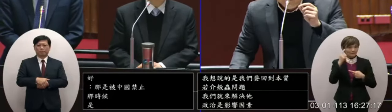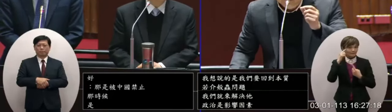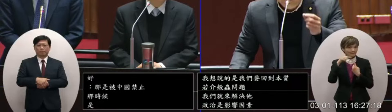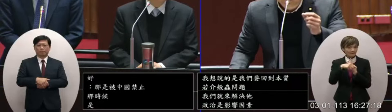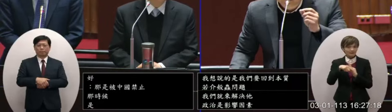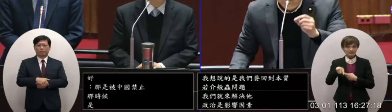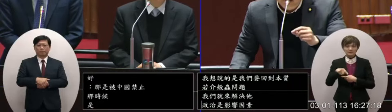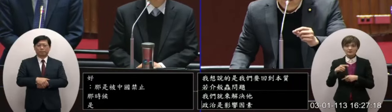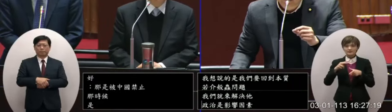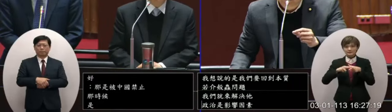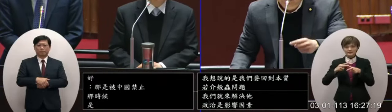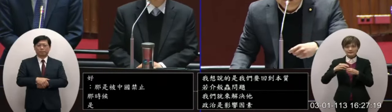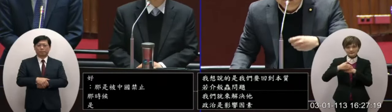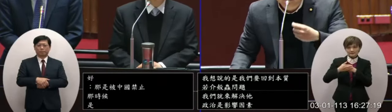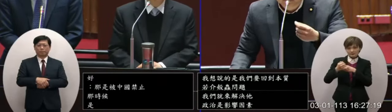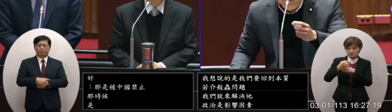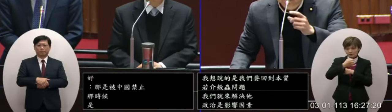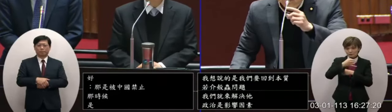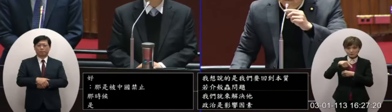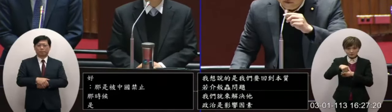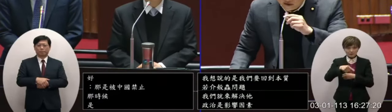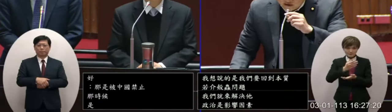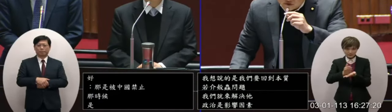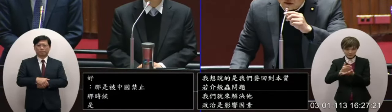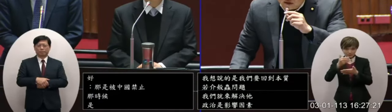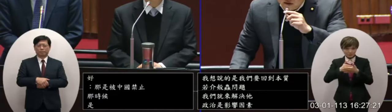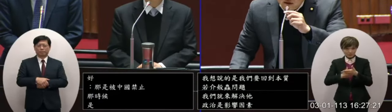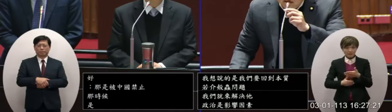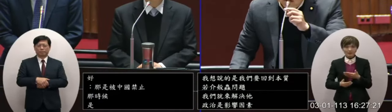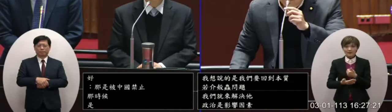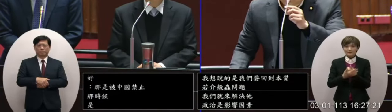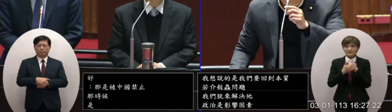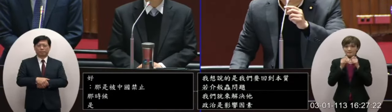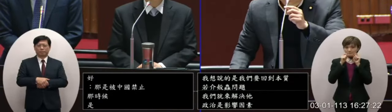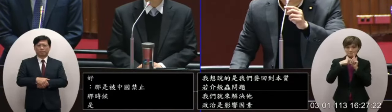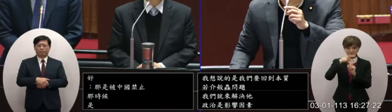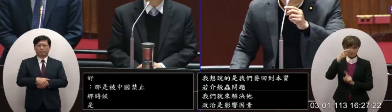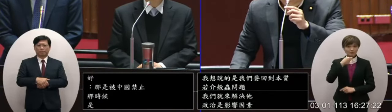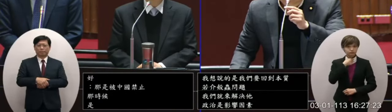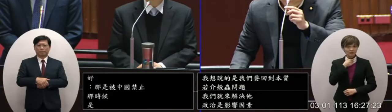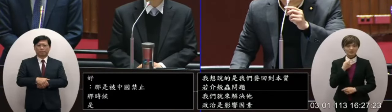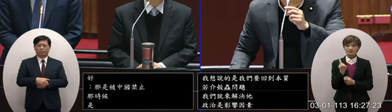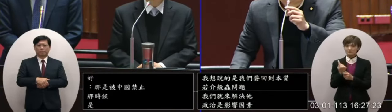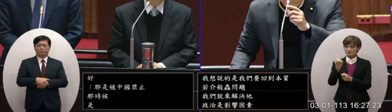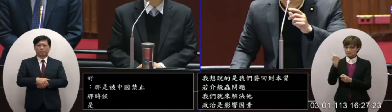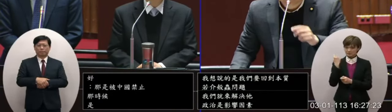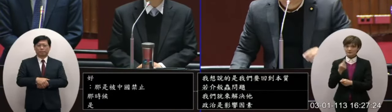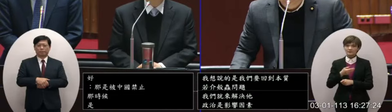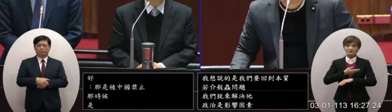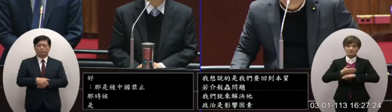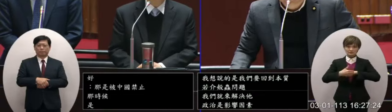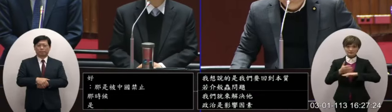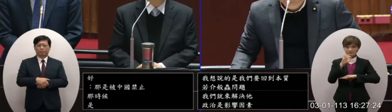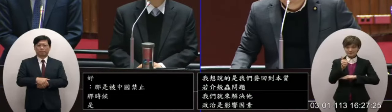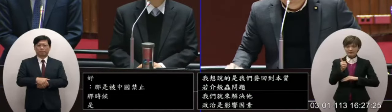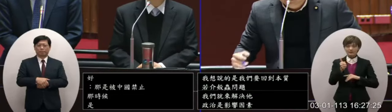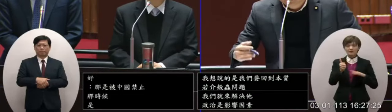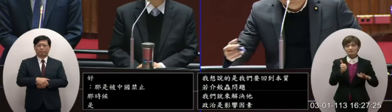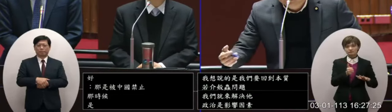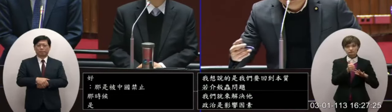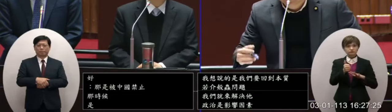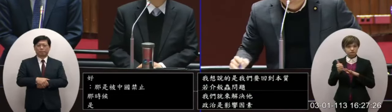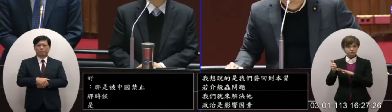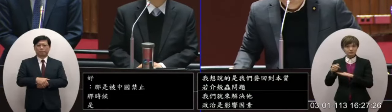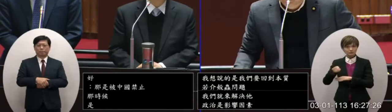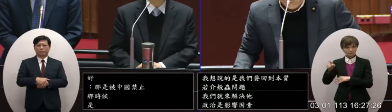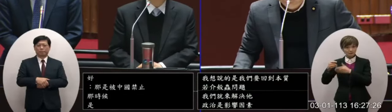这个载虫率能够降低，然后提升我们品质哦。所以在去年我们饶县长也率队到大陆去来